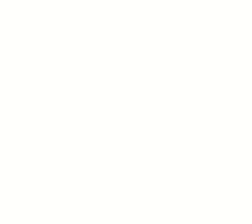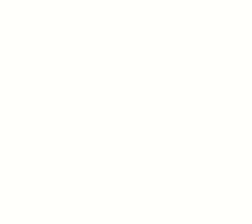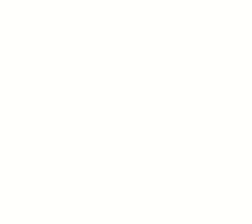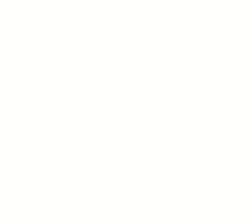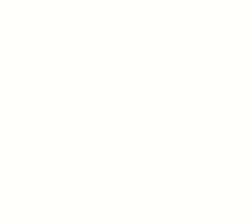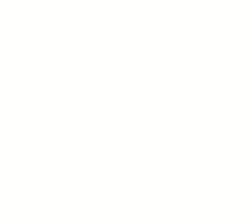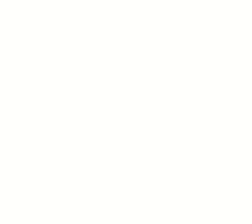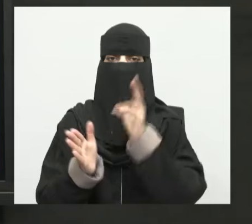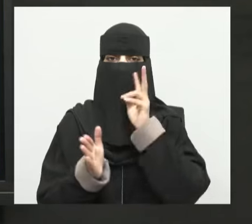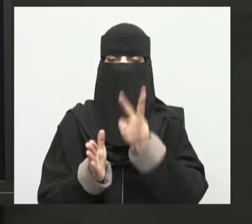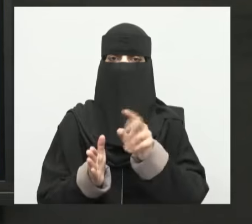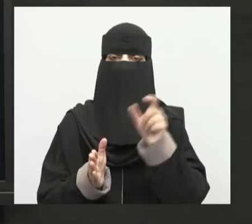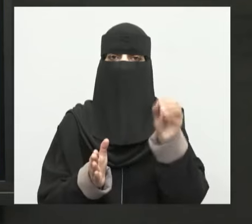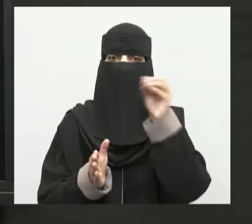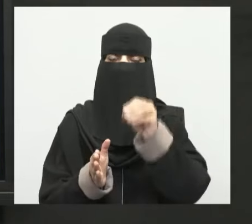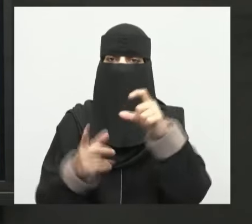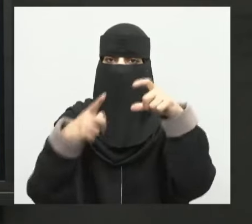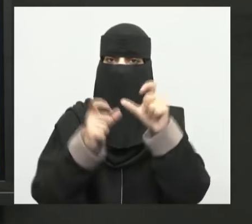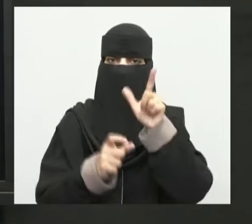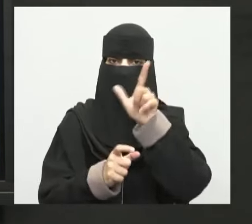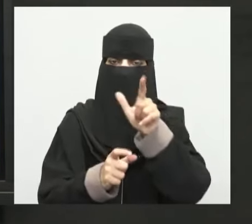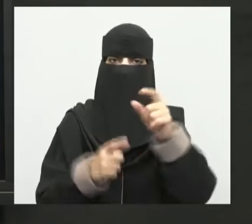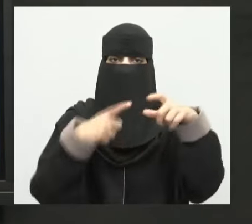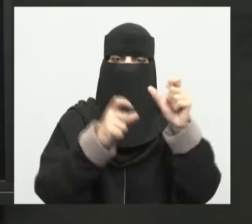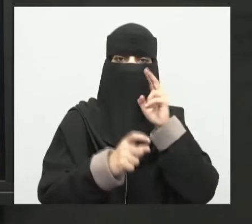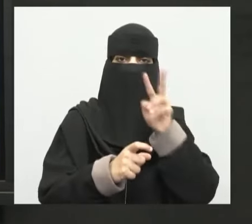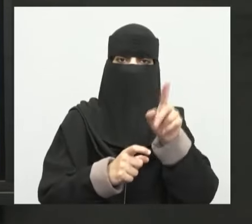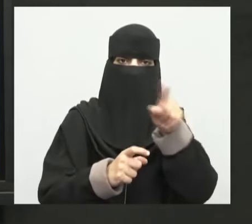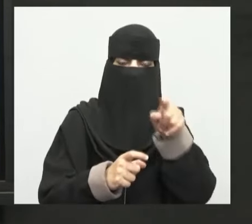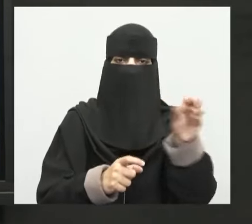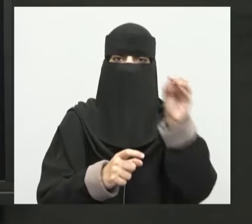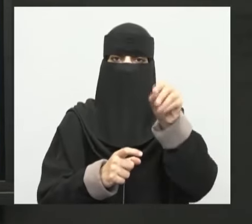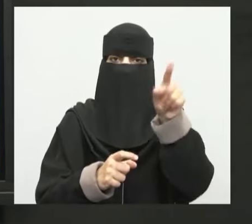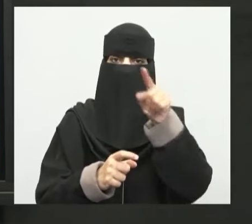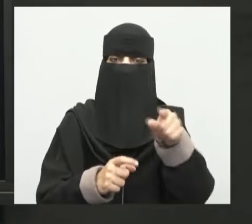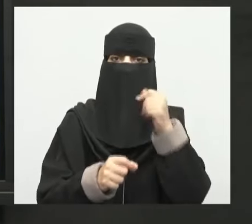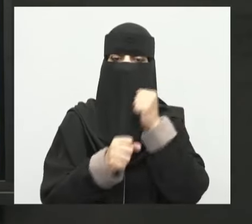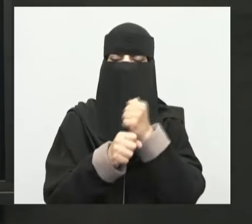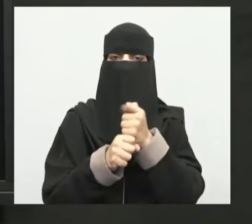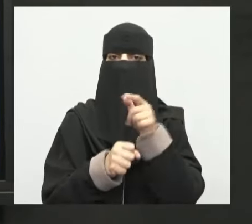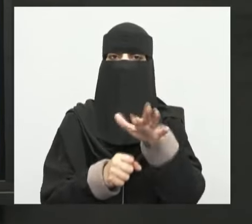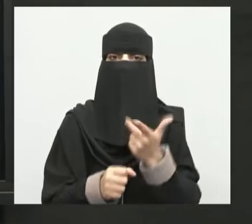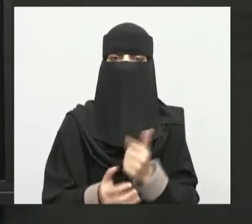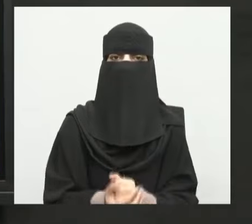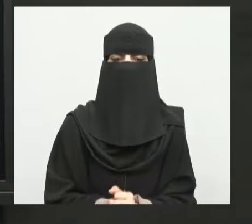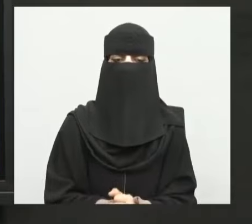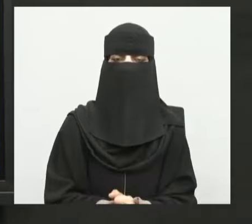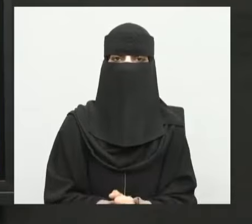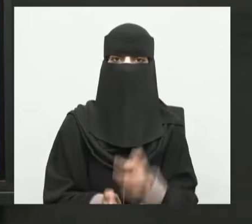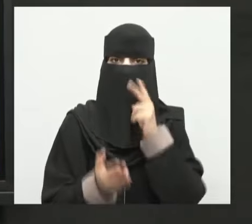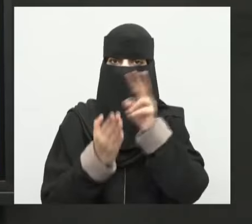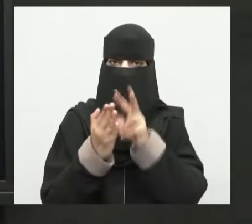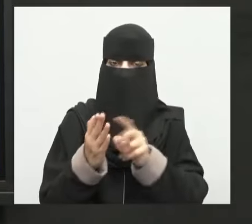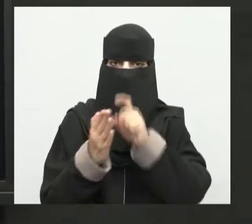يضع الطلب علامه صح امام العباره الصحيحه وعلامه خطا امام العباره غير الصحيحه فيما ياتي نقرا